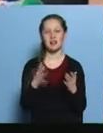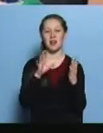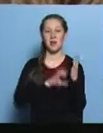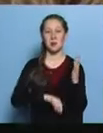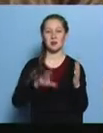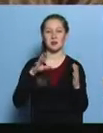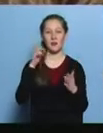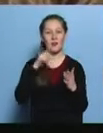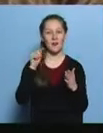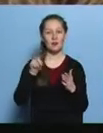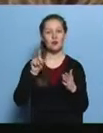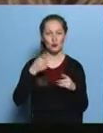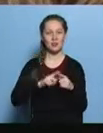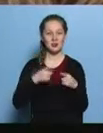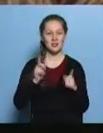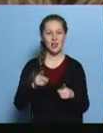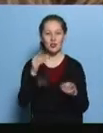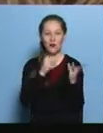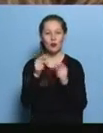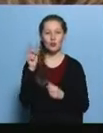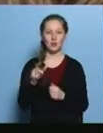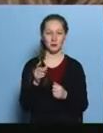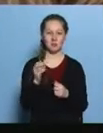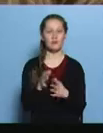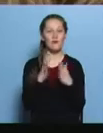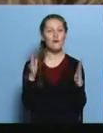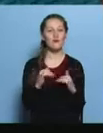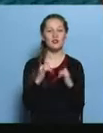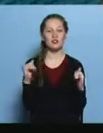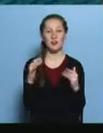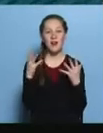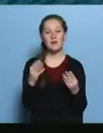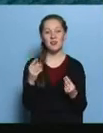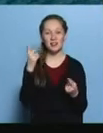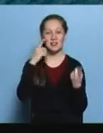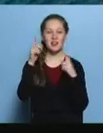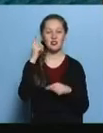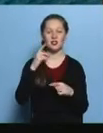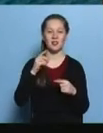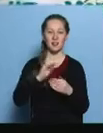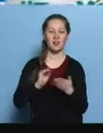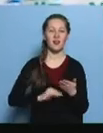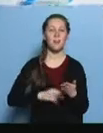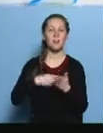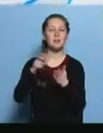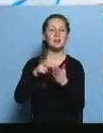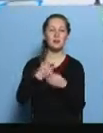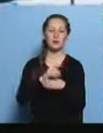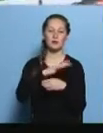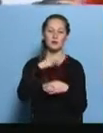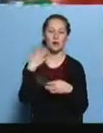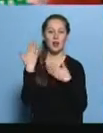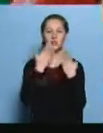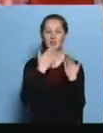в то, что это настоящий волшебник, стала еще больше. В день сказочный герой получает десятки тысяч писем. Каждая читает вместе